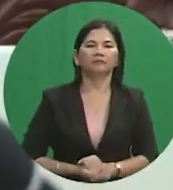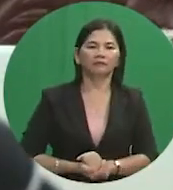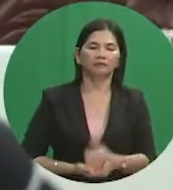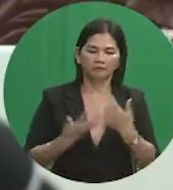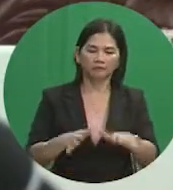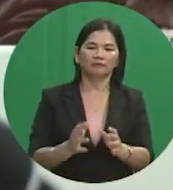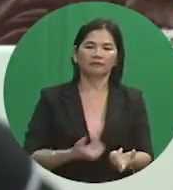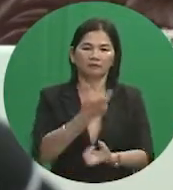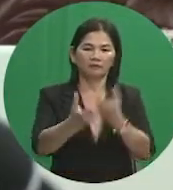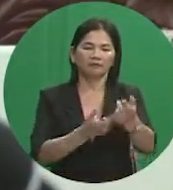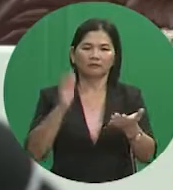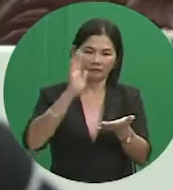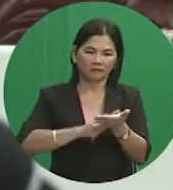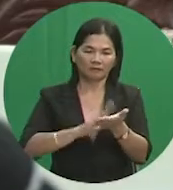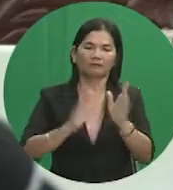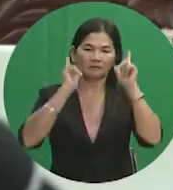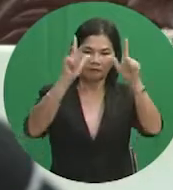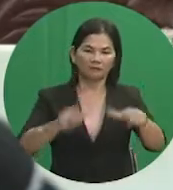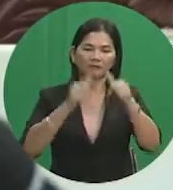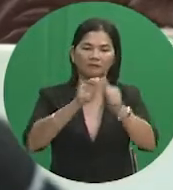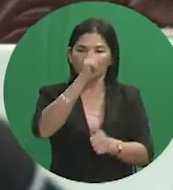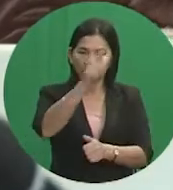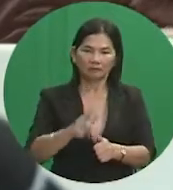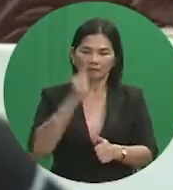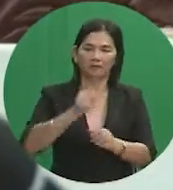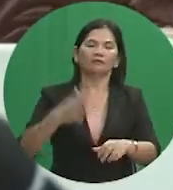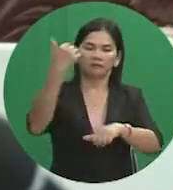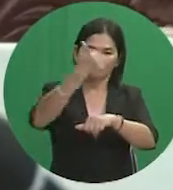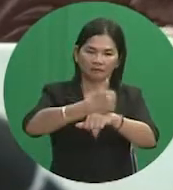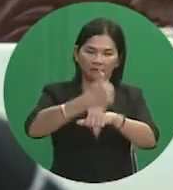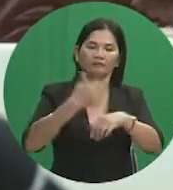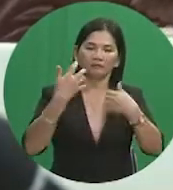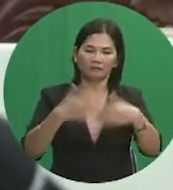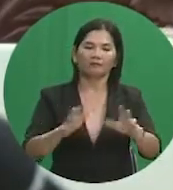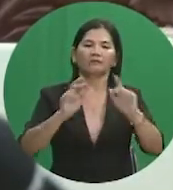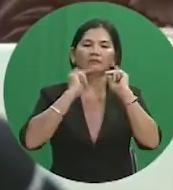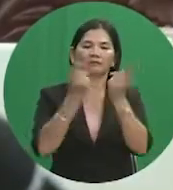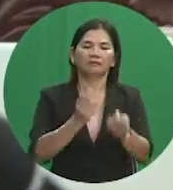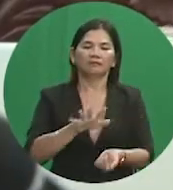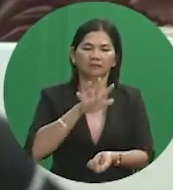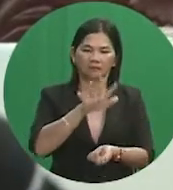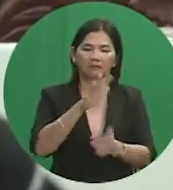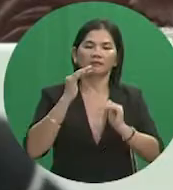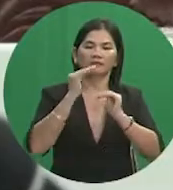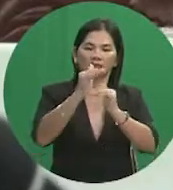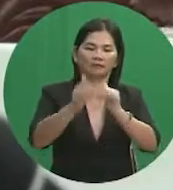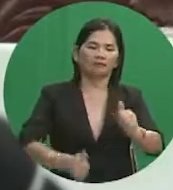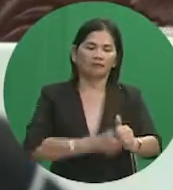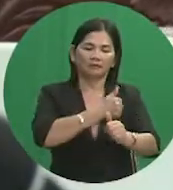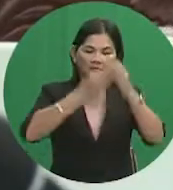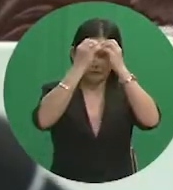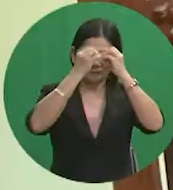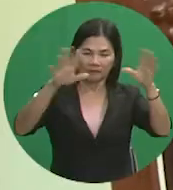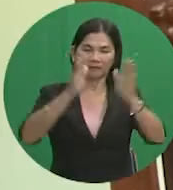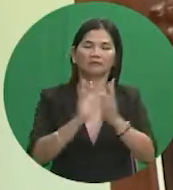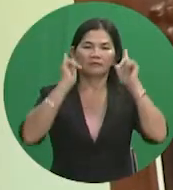នៅក្នុងដំណើរការកិច្ចប្រជុំនេះដែរឯកឧត្តមលោកជំទាវជាថ្នាក់ដឹកនាំតាមបណ្ដាអគ្គនាយកដ្ឋានទាំង5ចំណុះឲ្យក្រសួងព័ត៌មានរួ